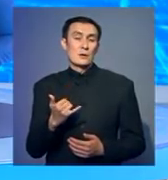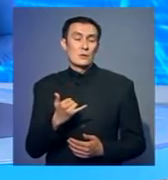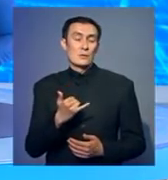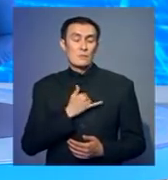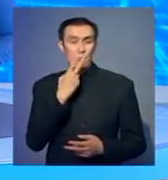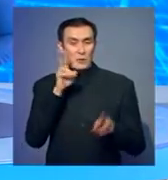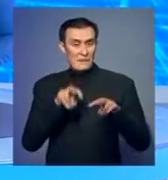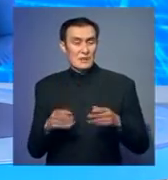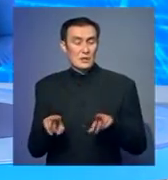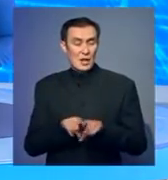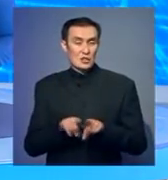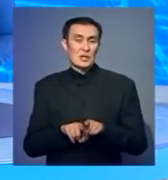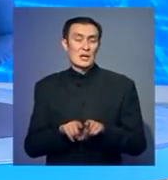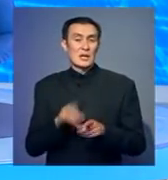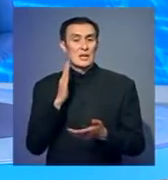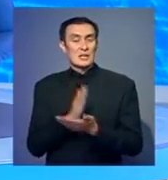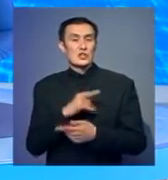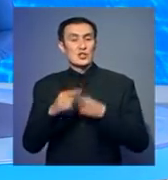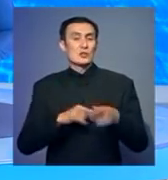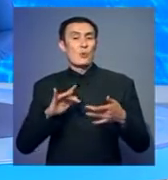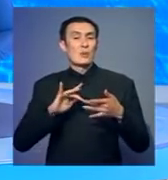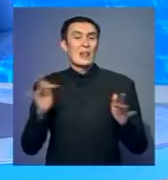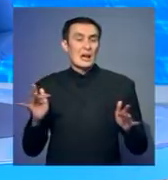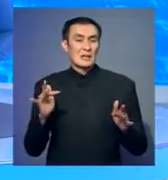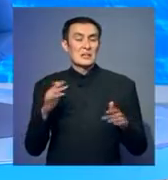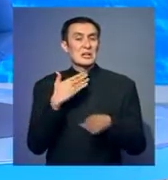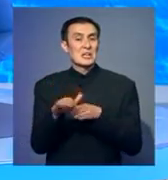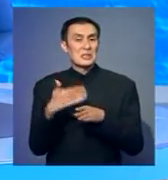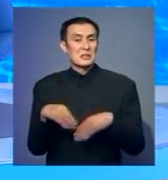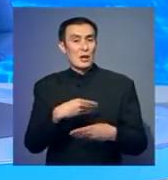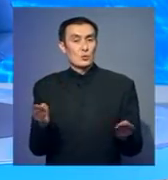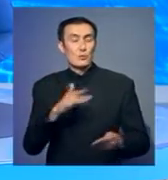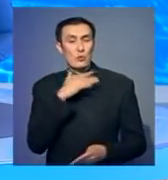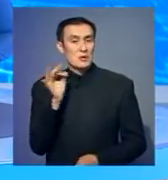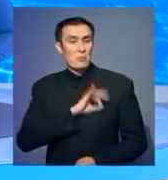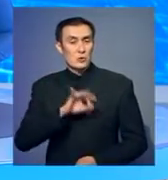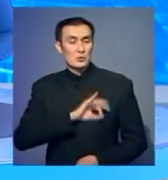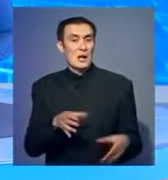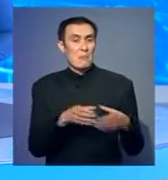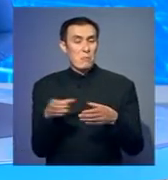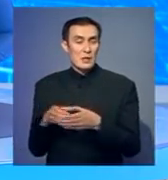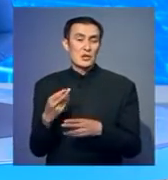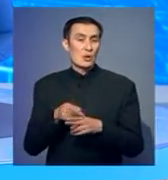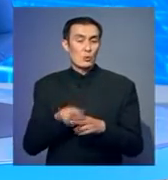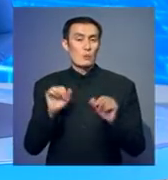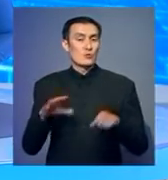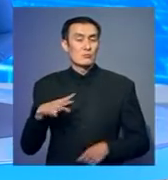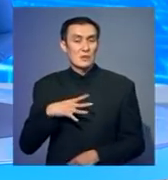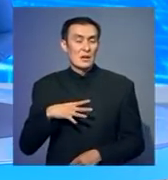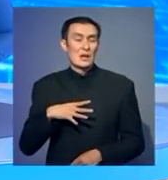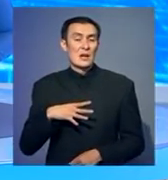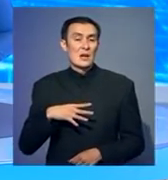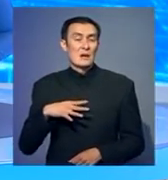если анализировать также, есть онлайн-кредитование, которое многие эти компании, которые даже, возможно, не в